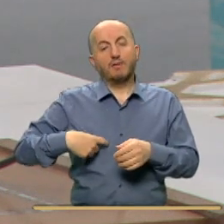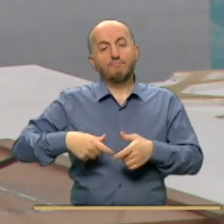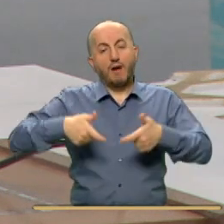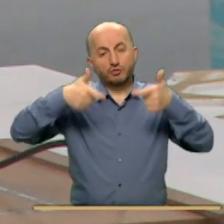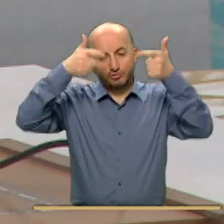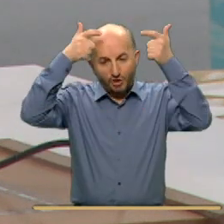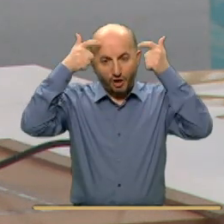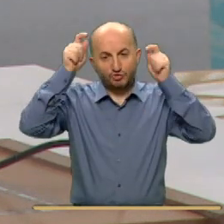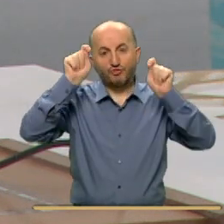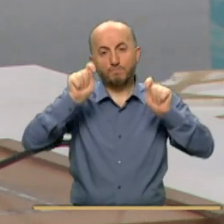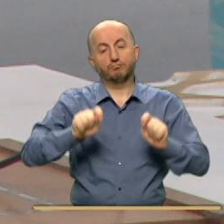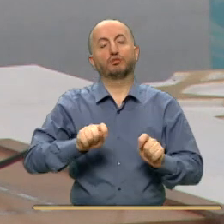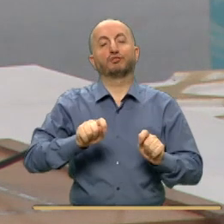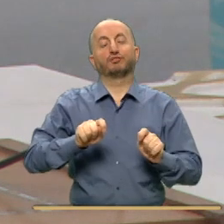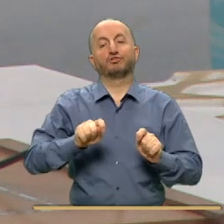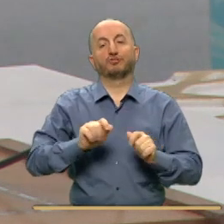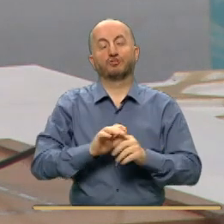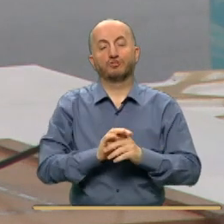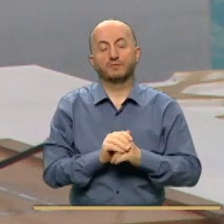tacı yapmış.